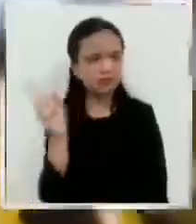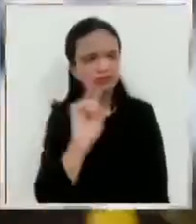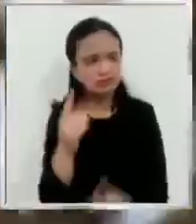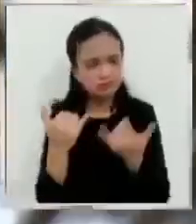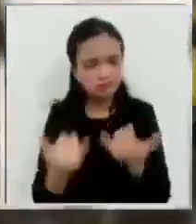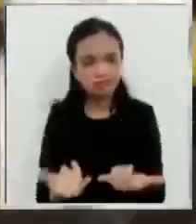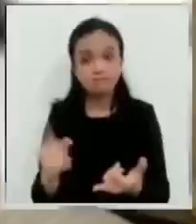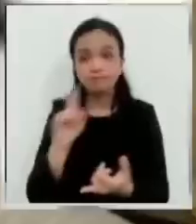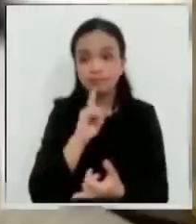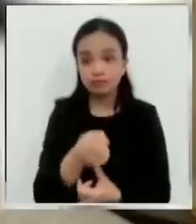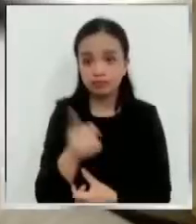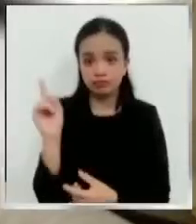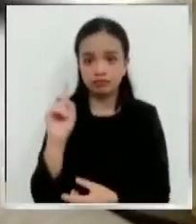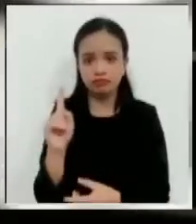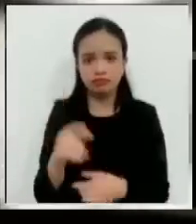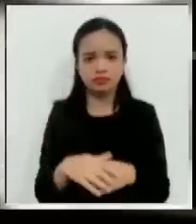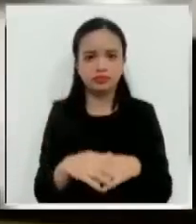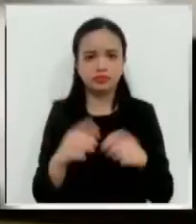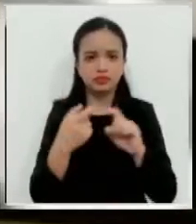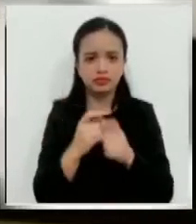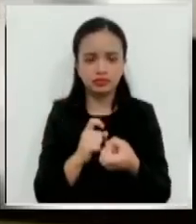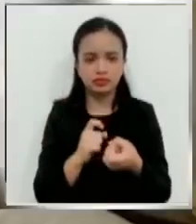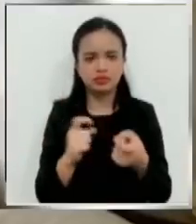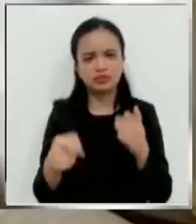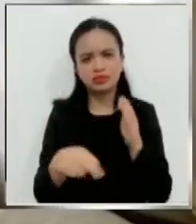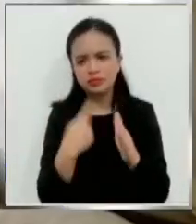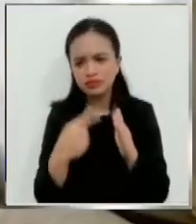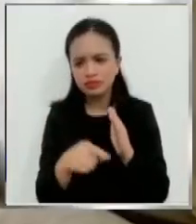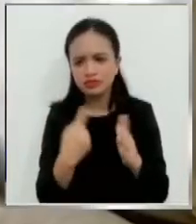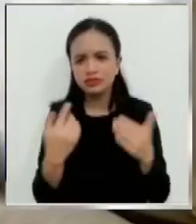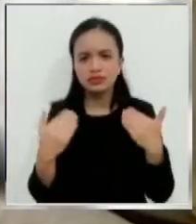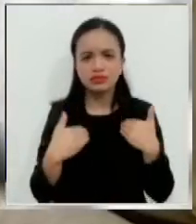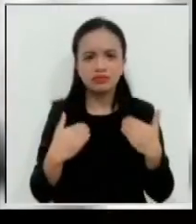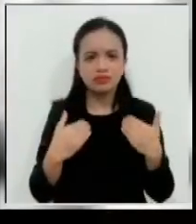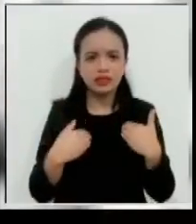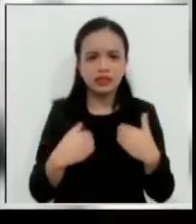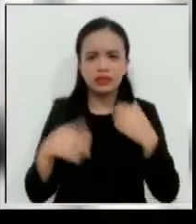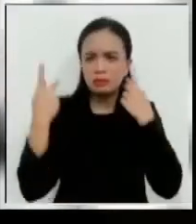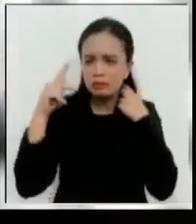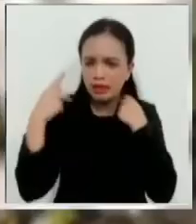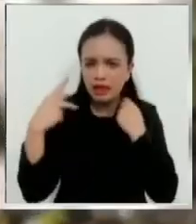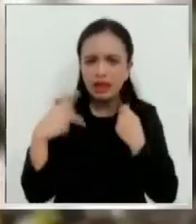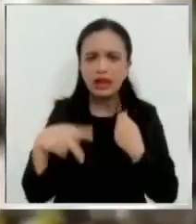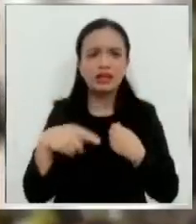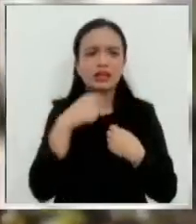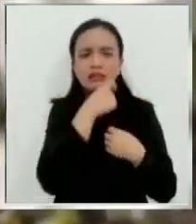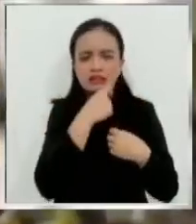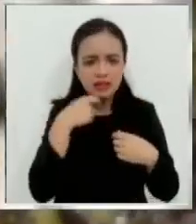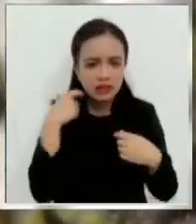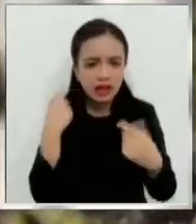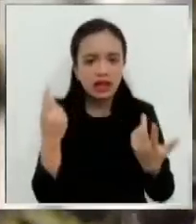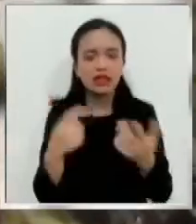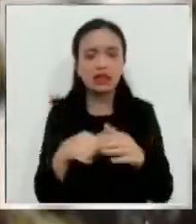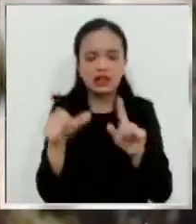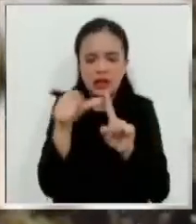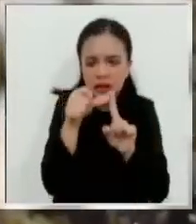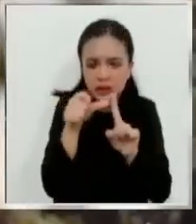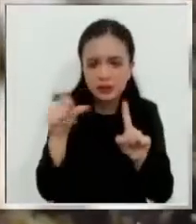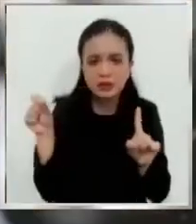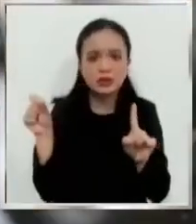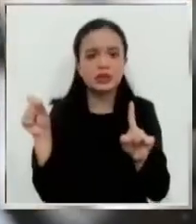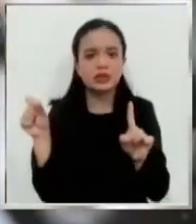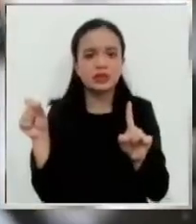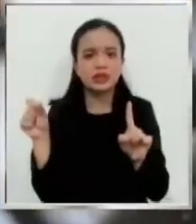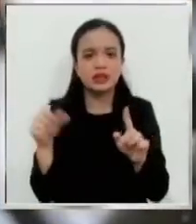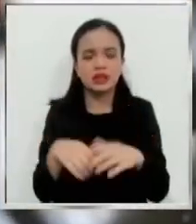o lason. Nagkakaroon minsan ng swelling, pain, worst scenarios, allergic reactions, anaphylactic shock, is because may histamines yung kanilang